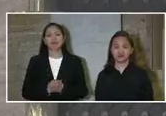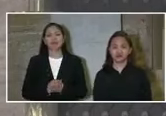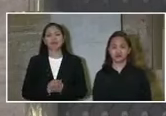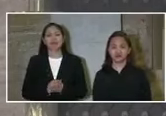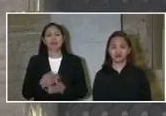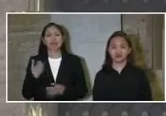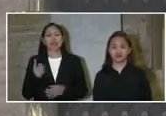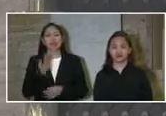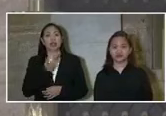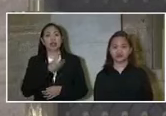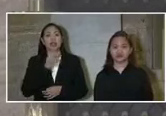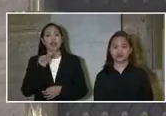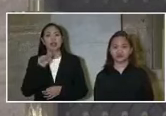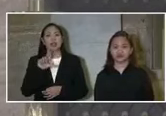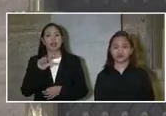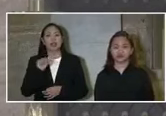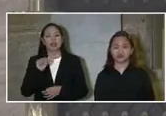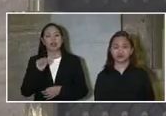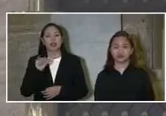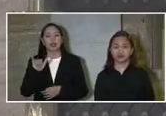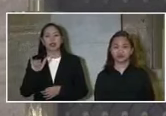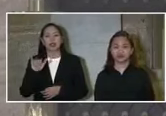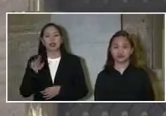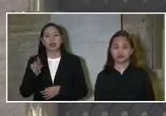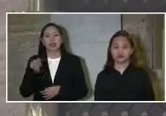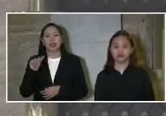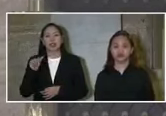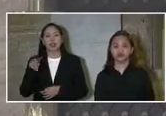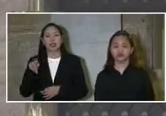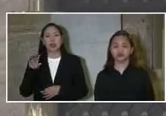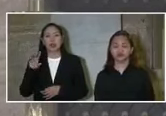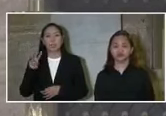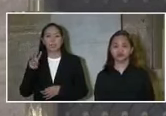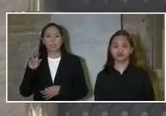Our Alay Kapwa collection for last Sunday